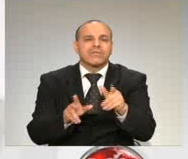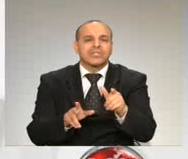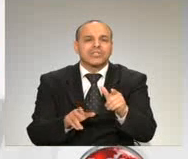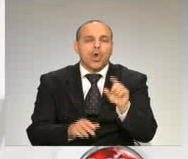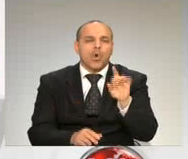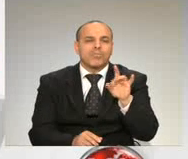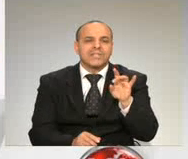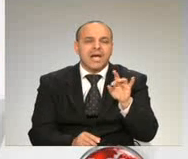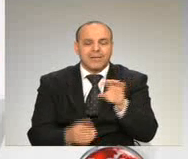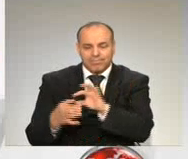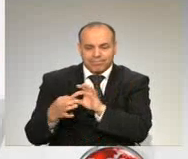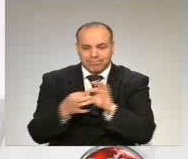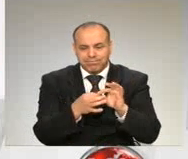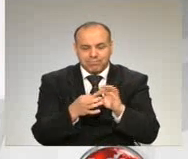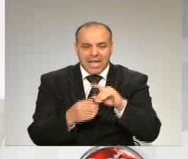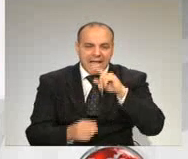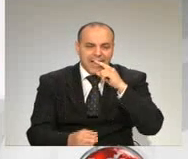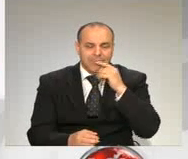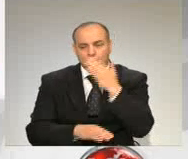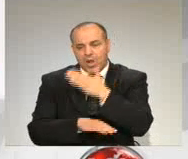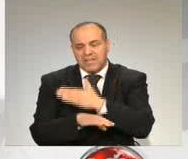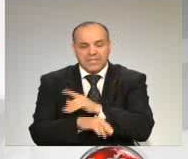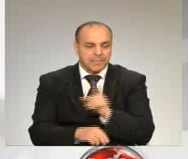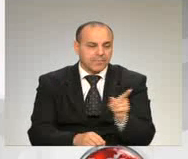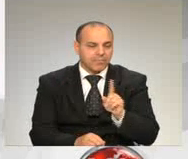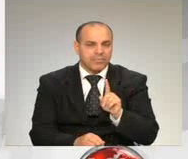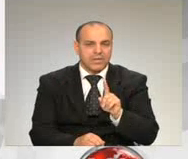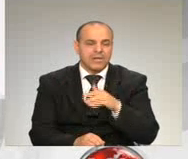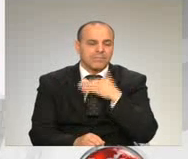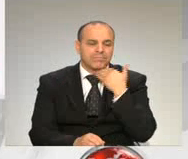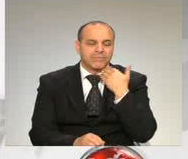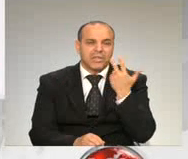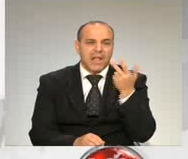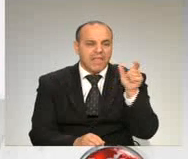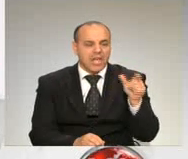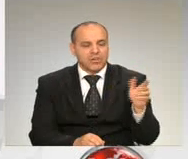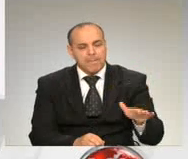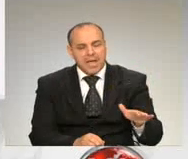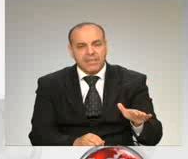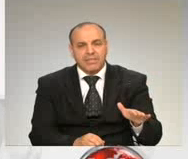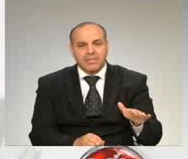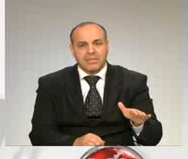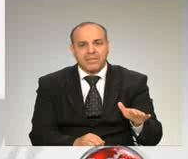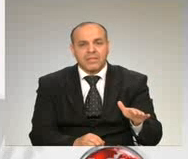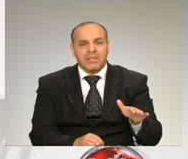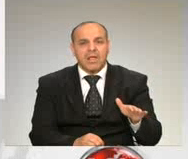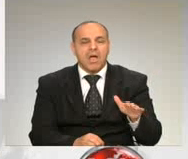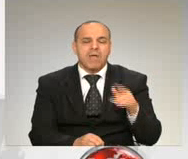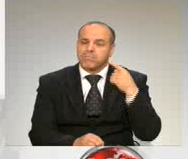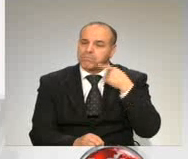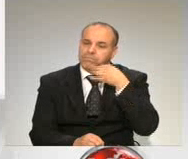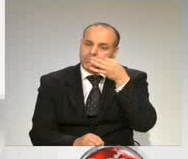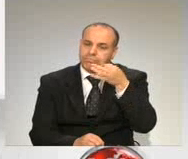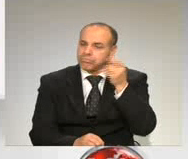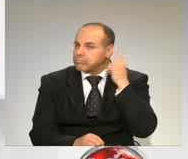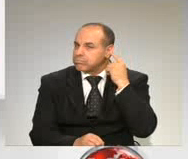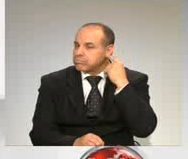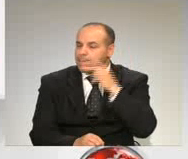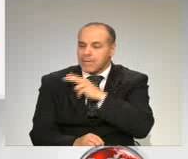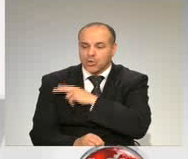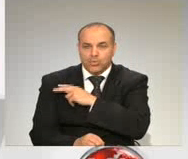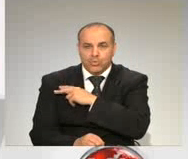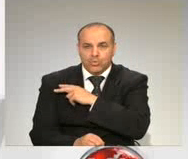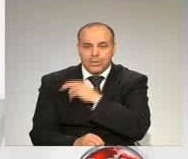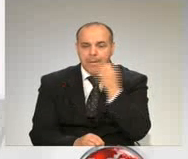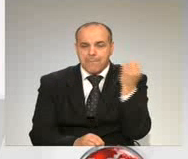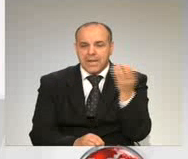رقم 15 رابطة بين جابس وقفصة، أسفر عن وفاة 3 أشخاص على عين المكان، وفق ما ذكره مصدر مسؤول